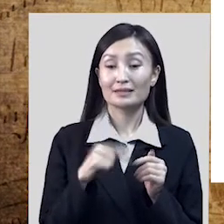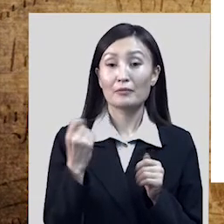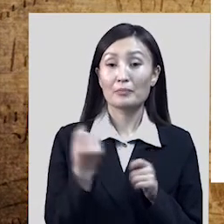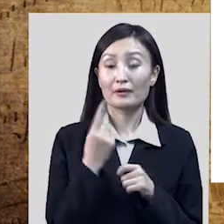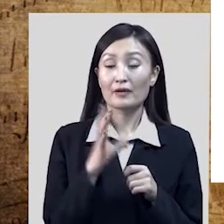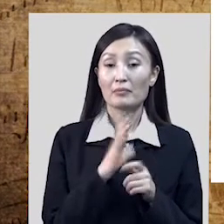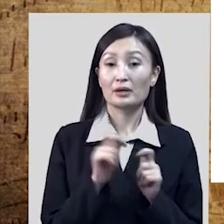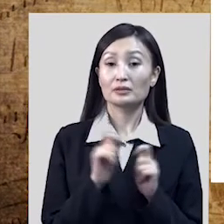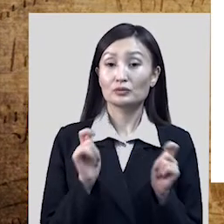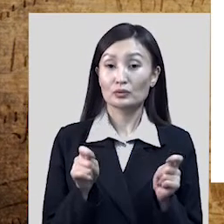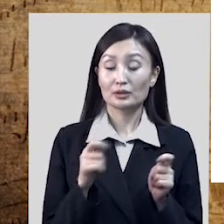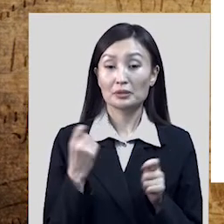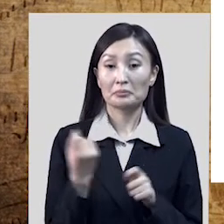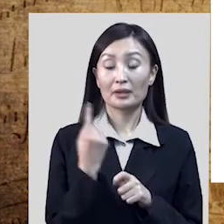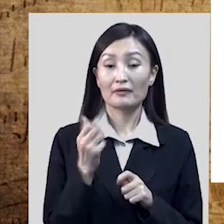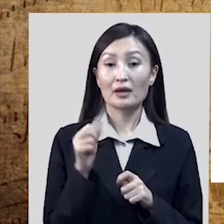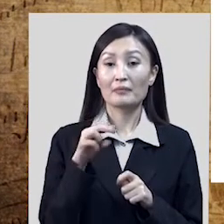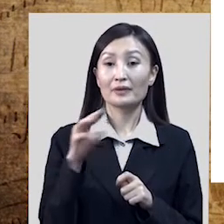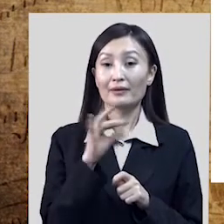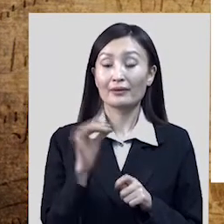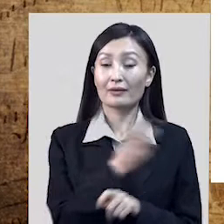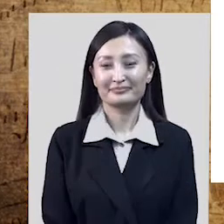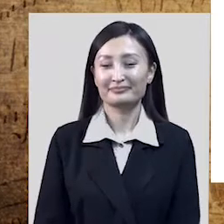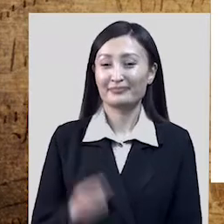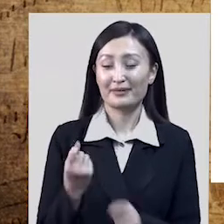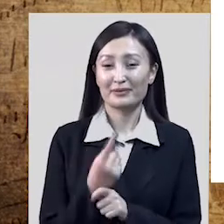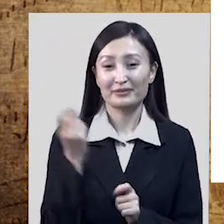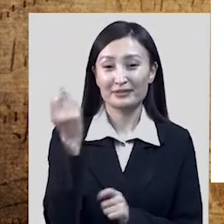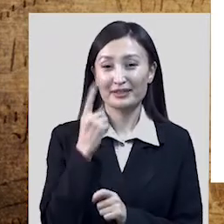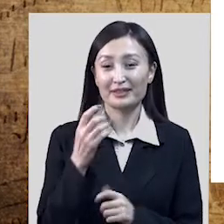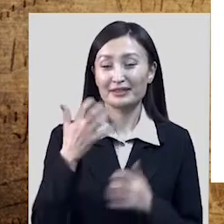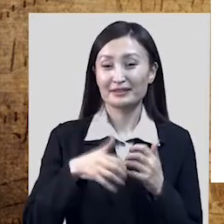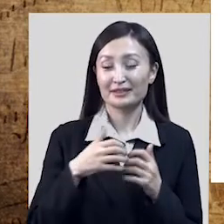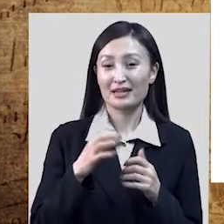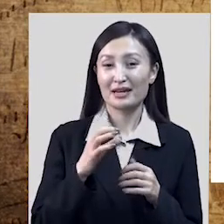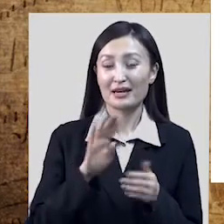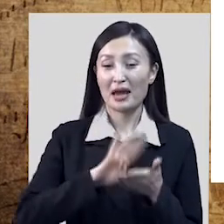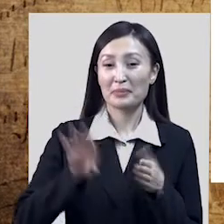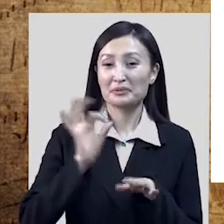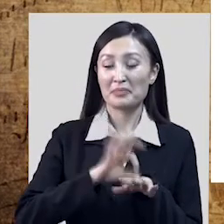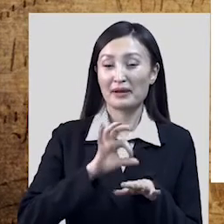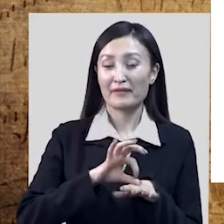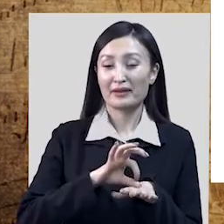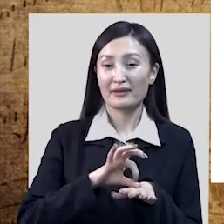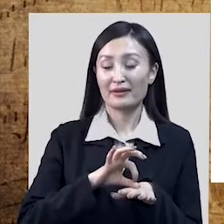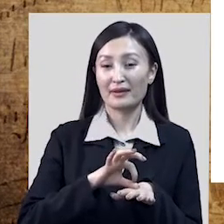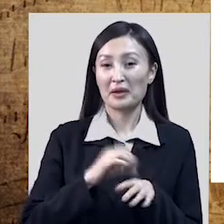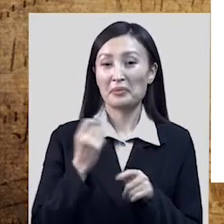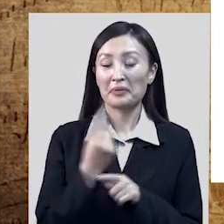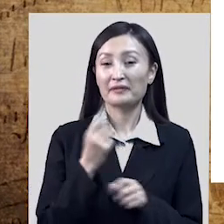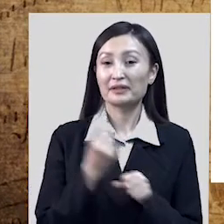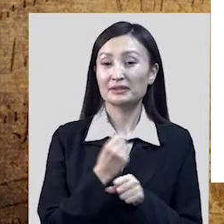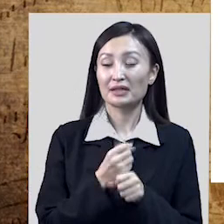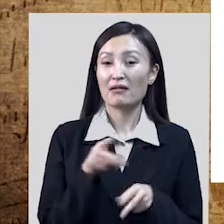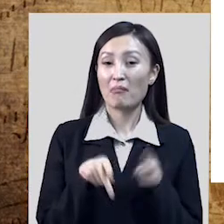были созданы первые аптеки больницы впервые узнали средства обязан обезболивания впервые стали